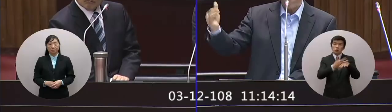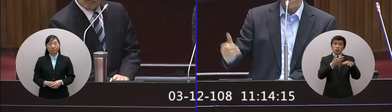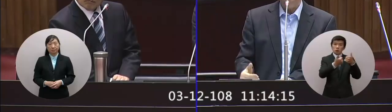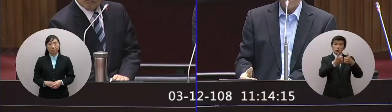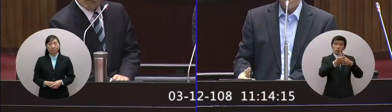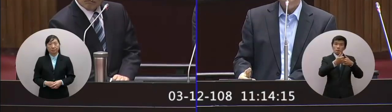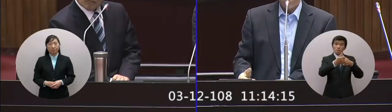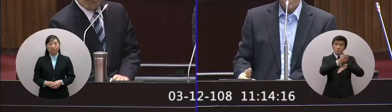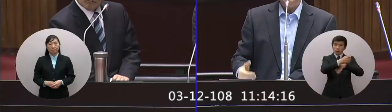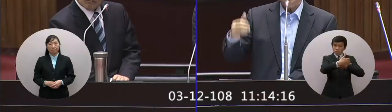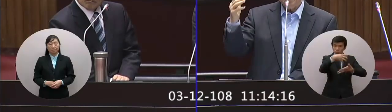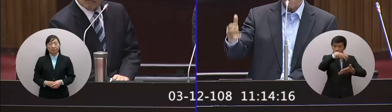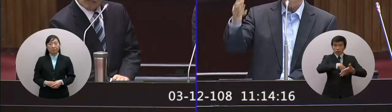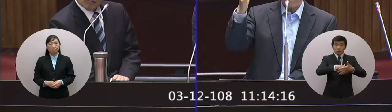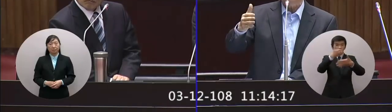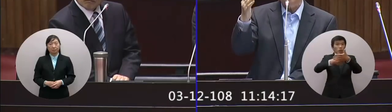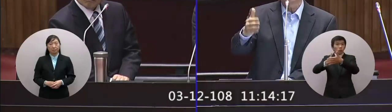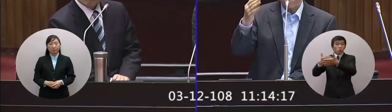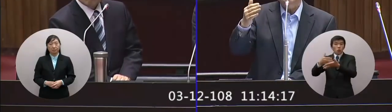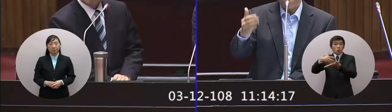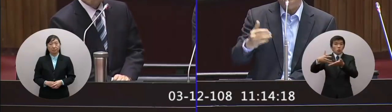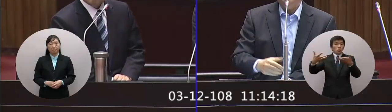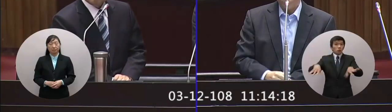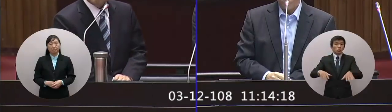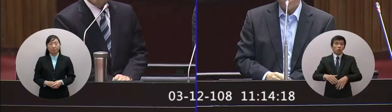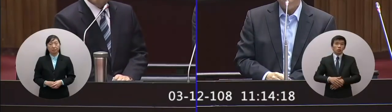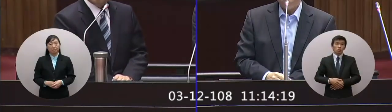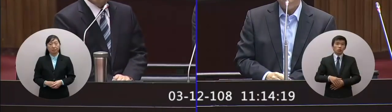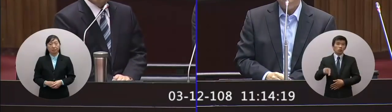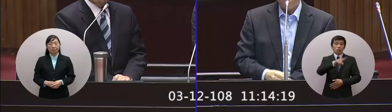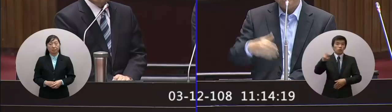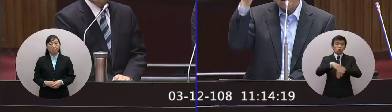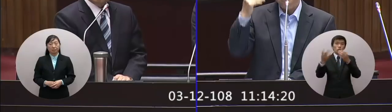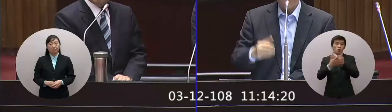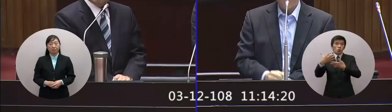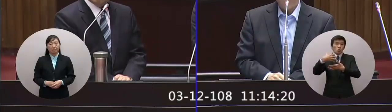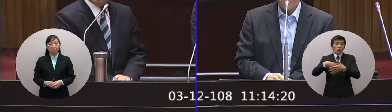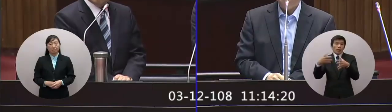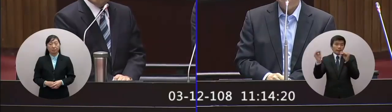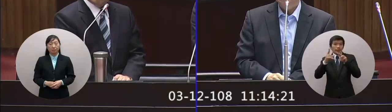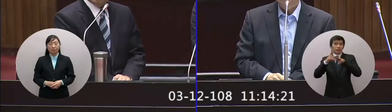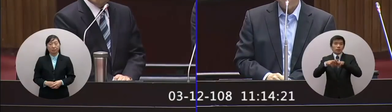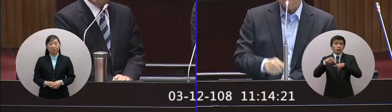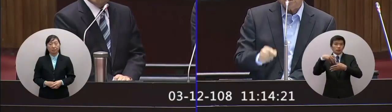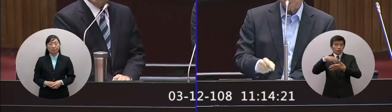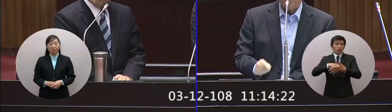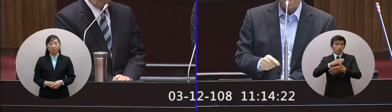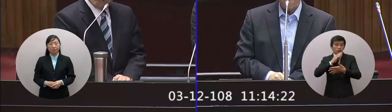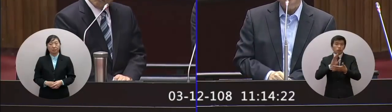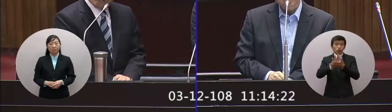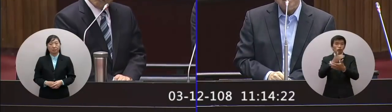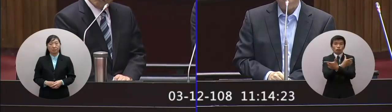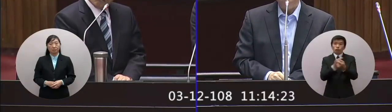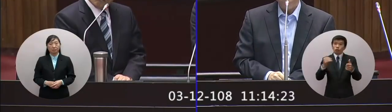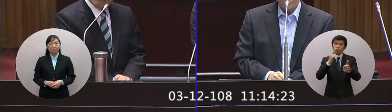删了那么多以后，再因为是列入在资本本，被统删掉。可是这些预